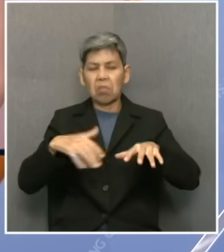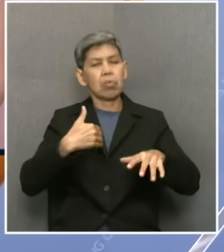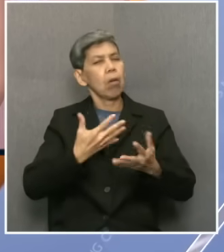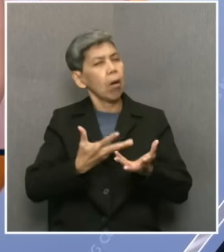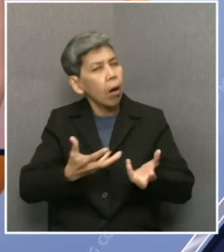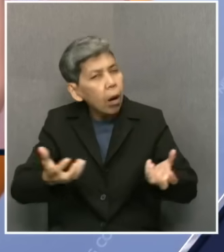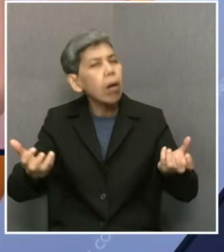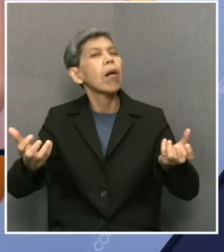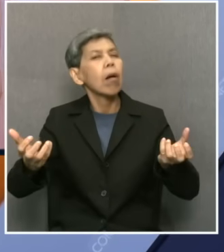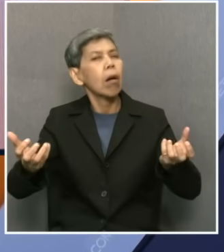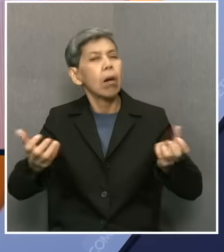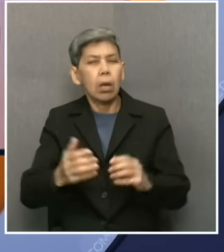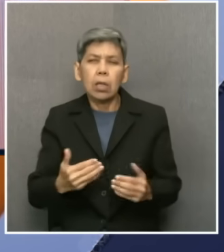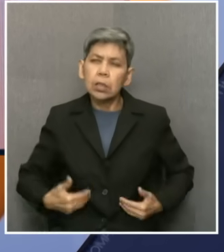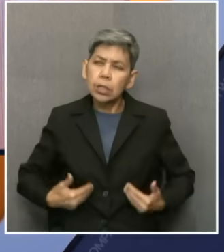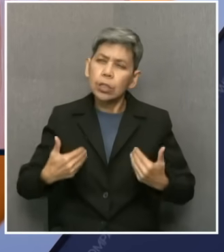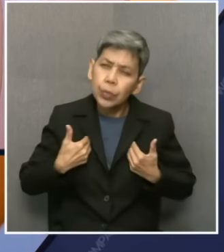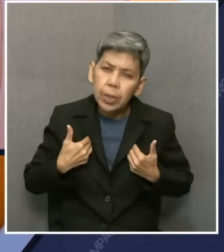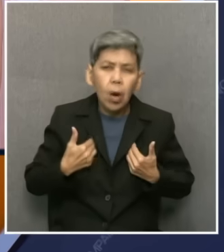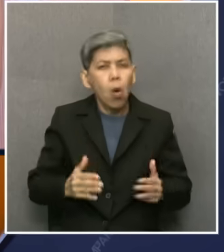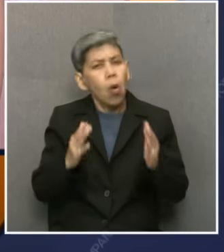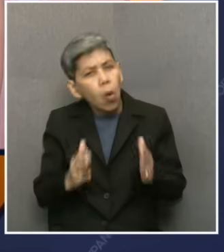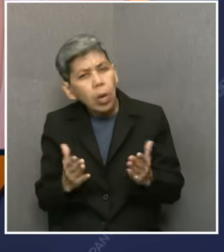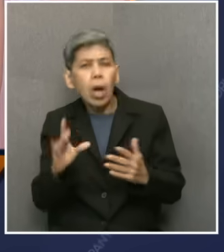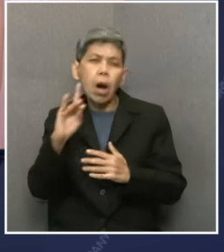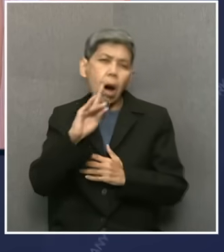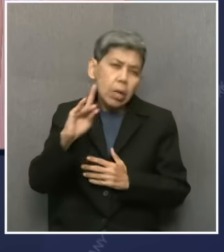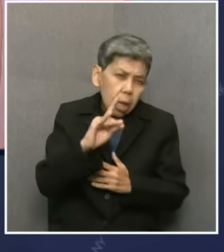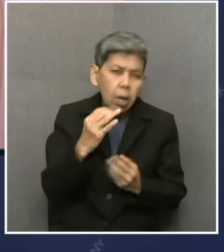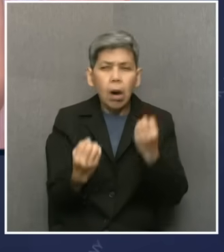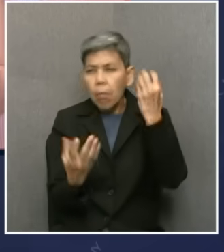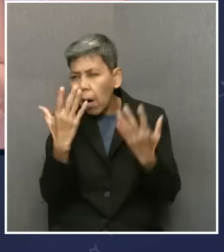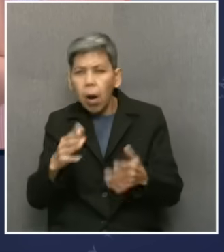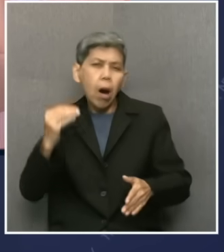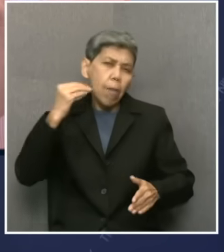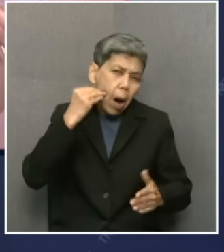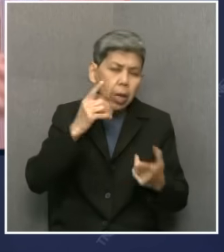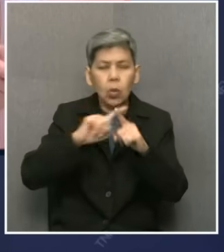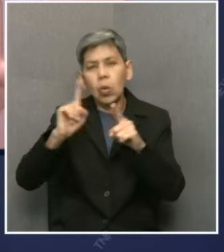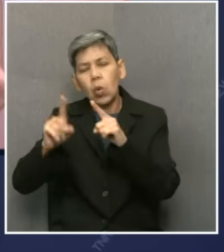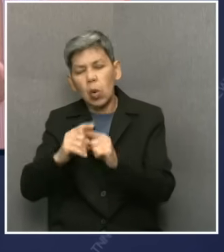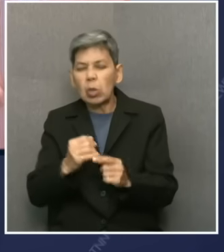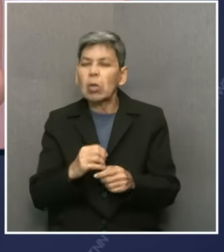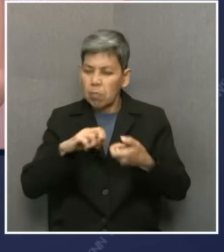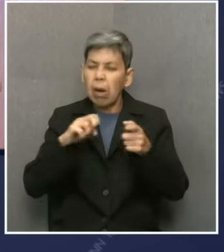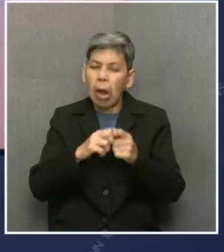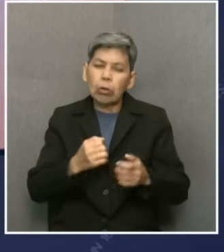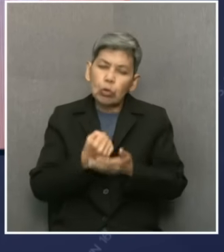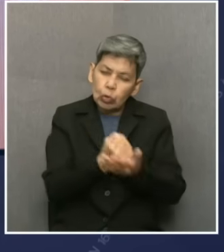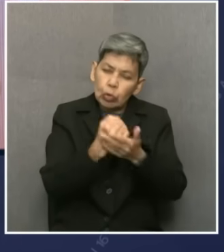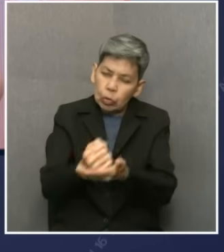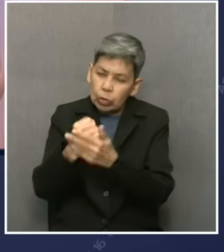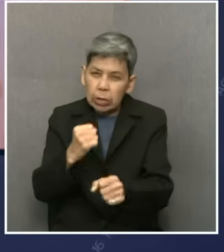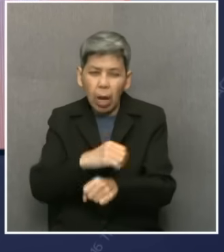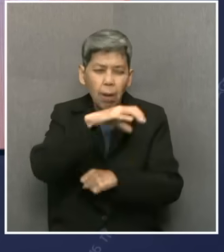เสียที่เกิดขึ้นไม่ว่าจะเป็นทั้งชีวิตแล้วก็ทรัพย์สินนอกเหนือไปจากความเสียหายที่เกิดขึ้นก็คือเรื่องของการฟื้นฟูนั่นเองนะคะไม่ว่าจะเป็นสถ